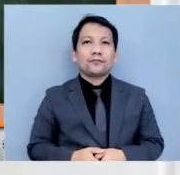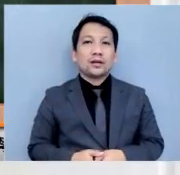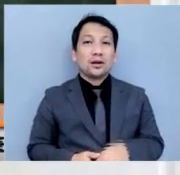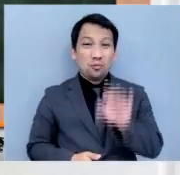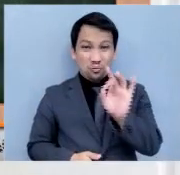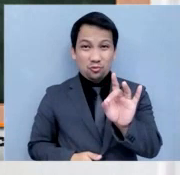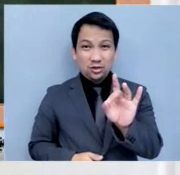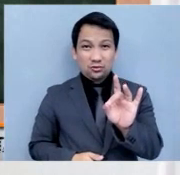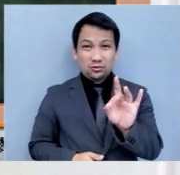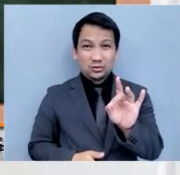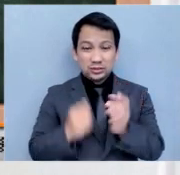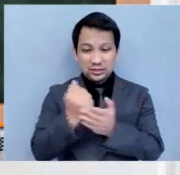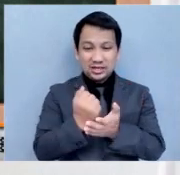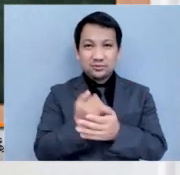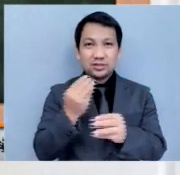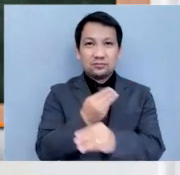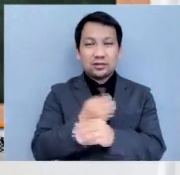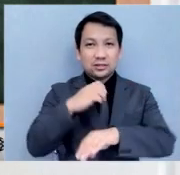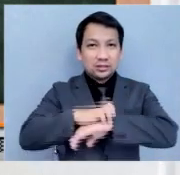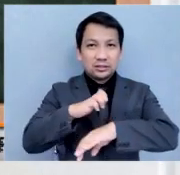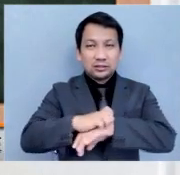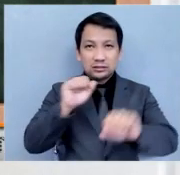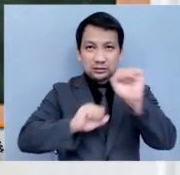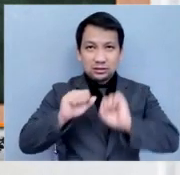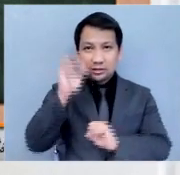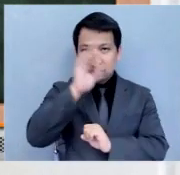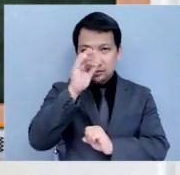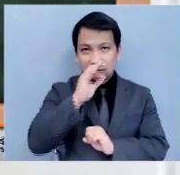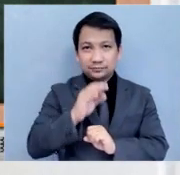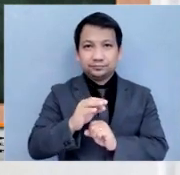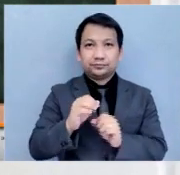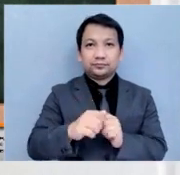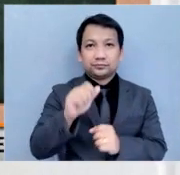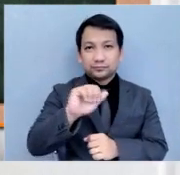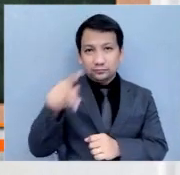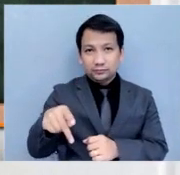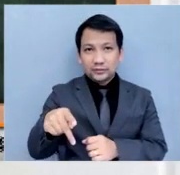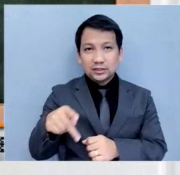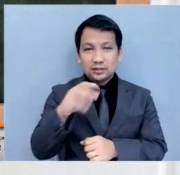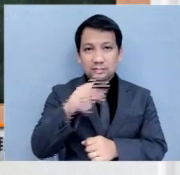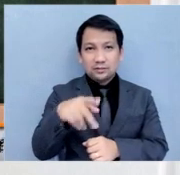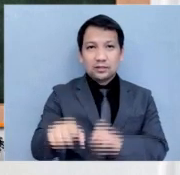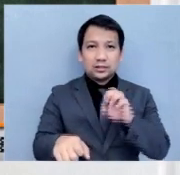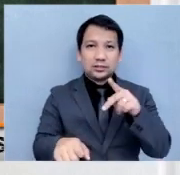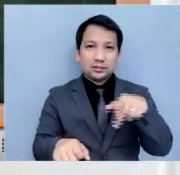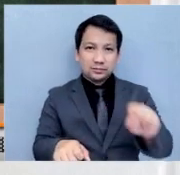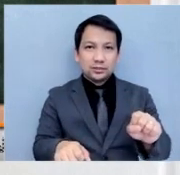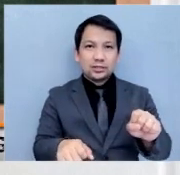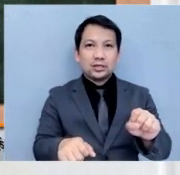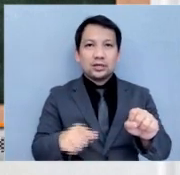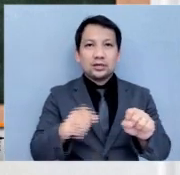ang itinuturo, ang math, English, science, Filipino, araling panlipunan, MAPE, ESP at home